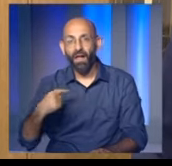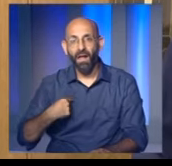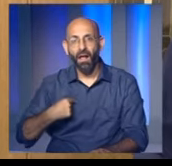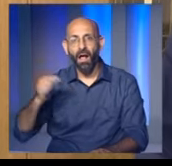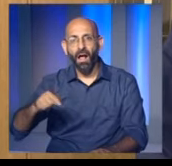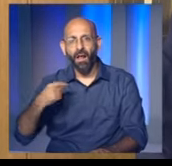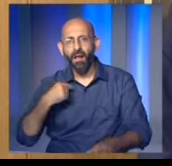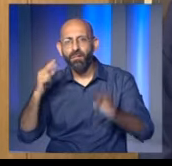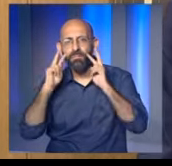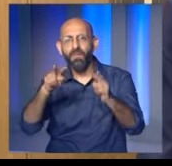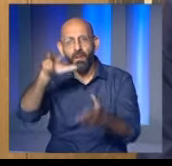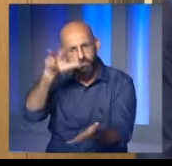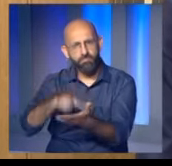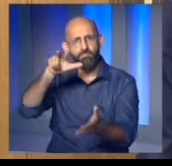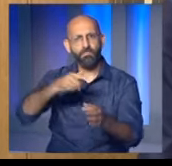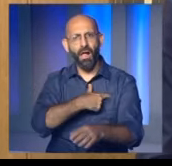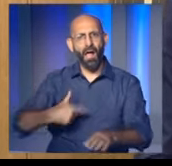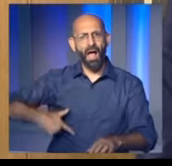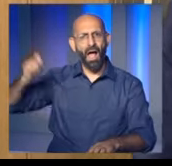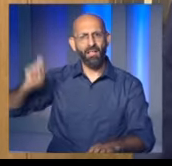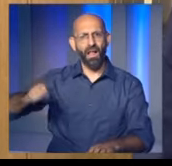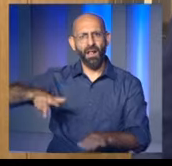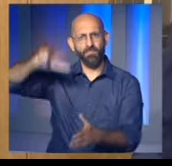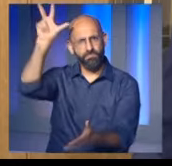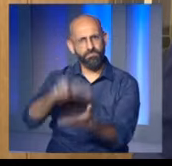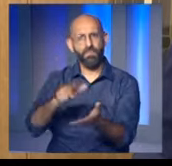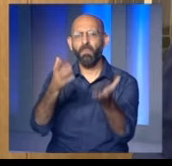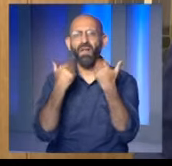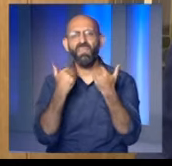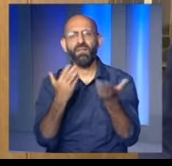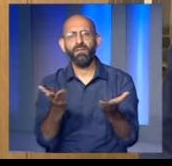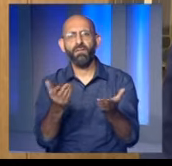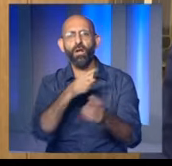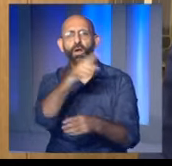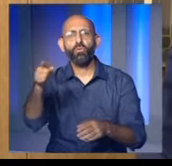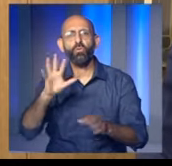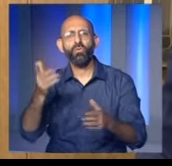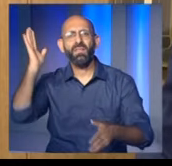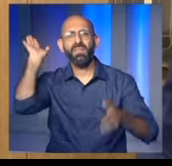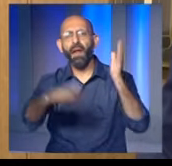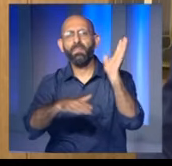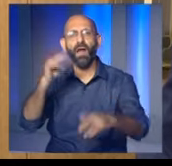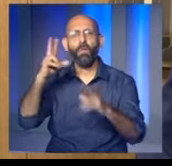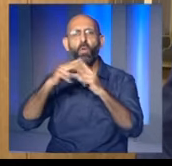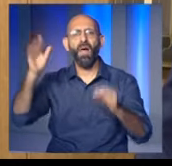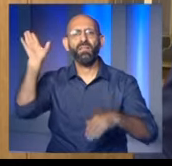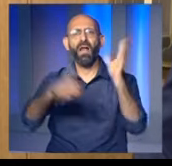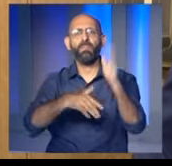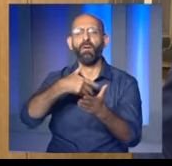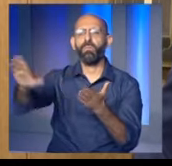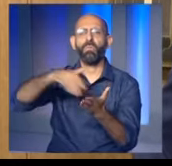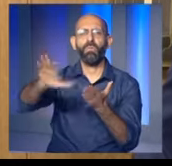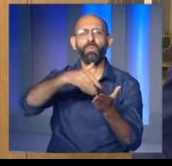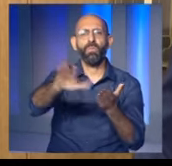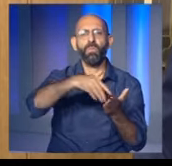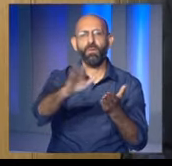القائمة، أنتوا مش بس ما عم بتطبقوا العدالة، أنتوا عم تضربوا أمل اللبنانيين